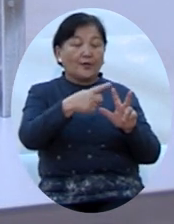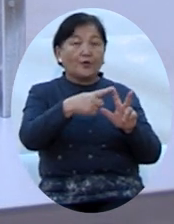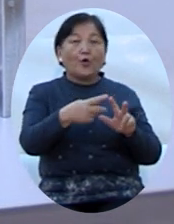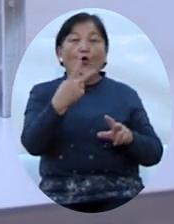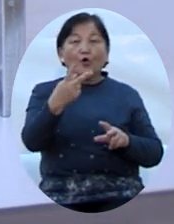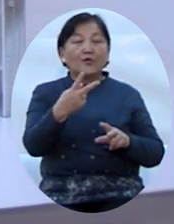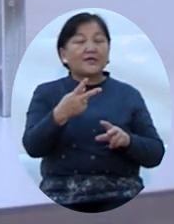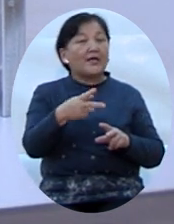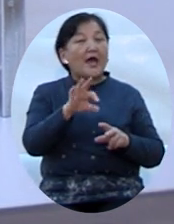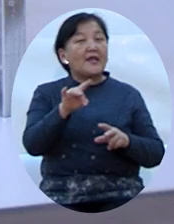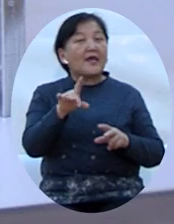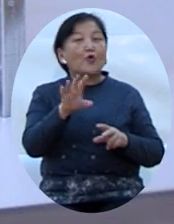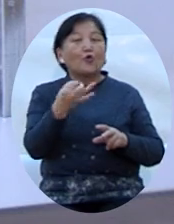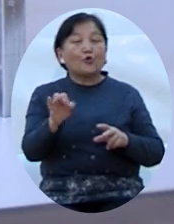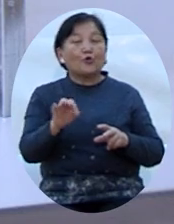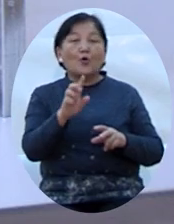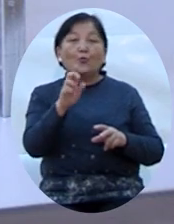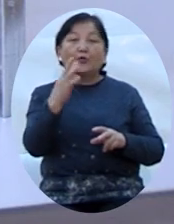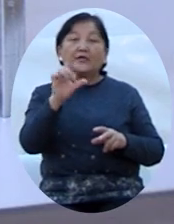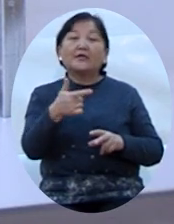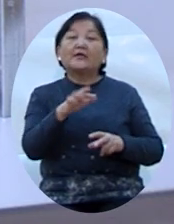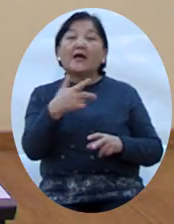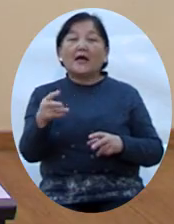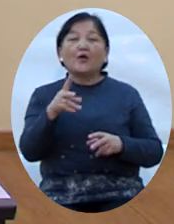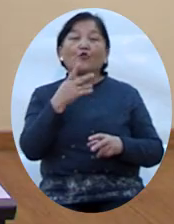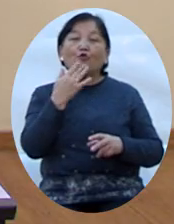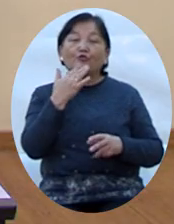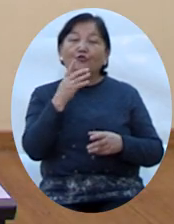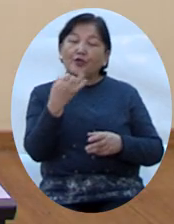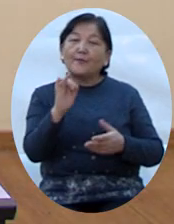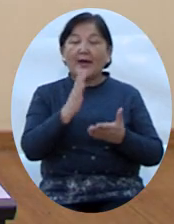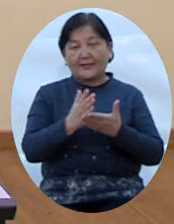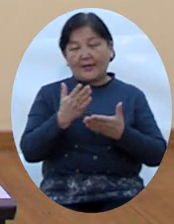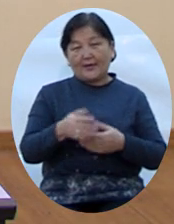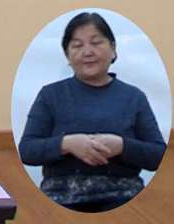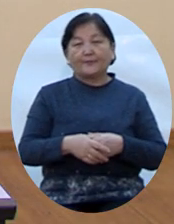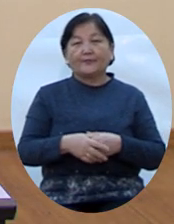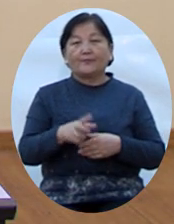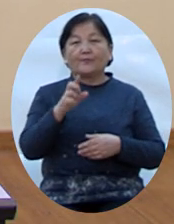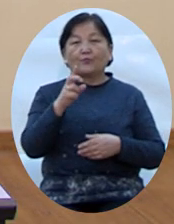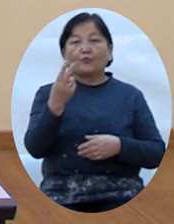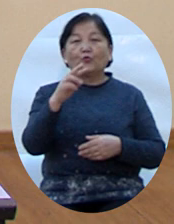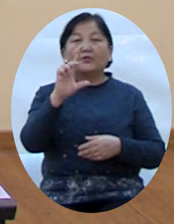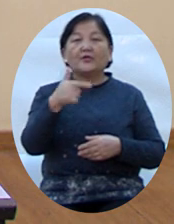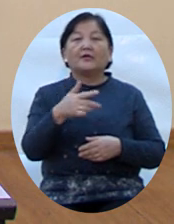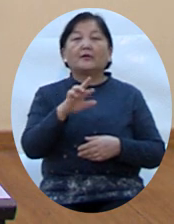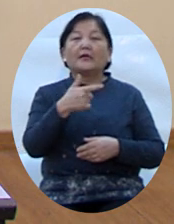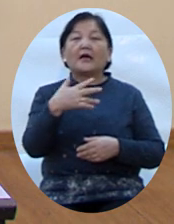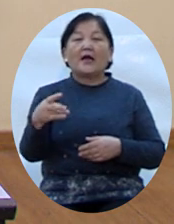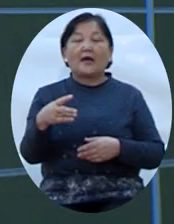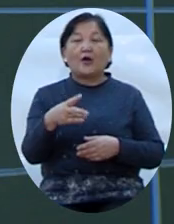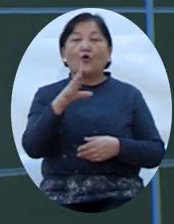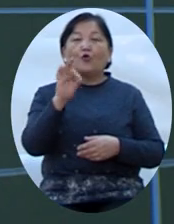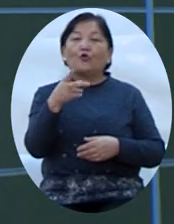бүдэг ягаан өнгийг үзүүлж байна. За хүснэгтэн бүглий